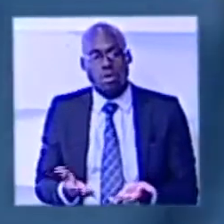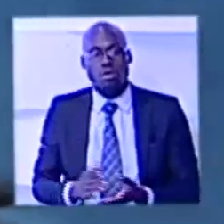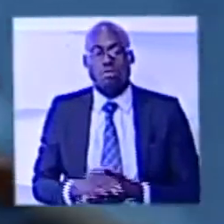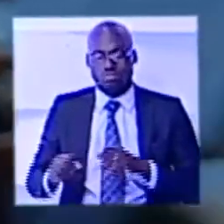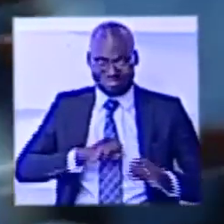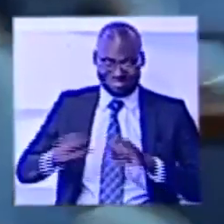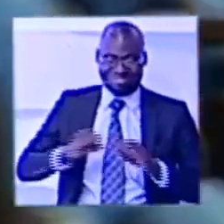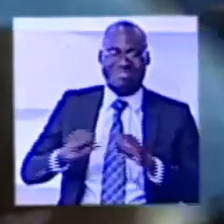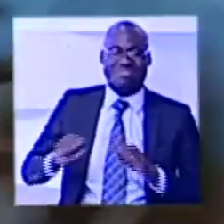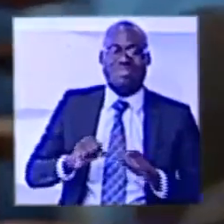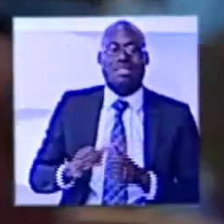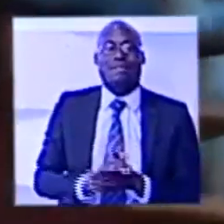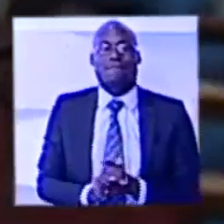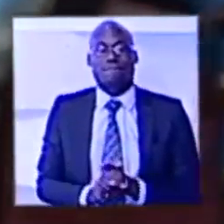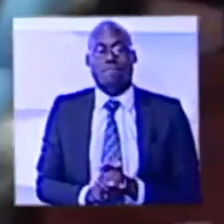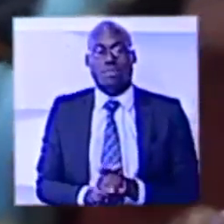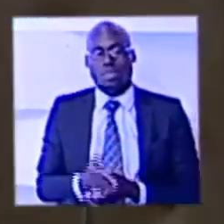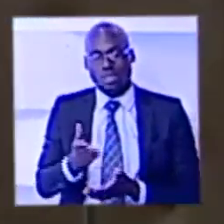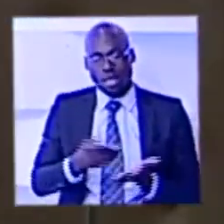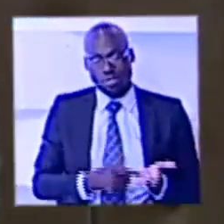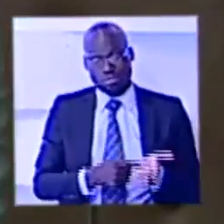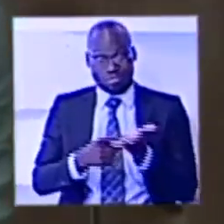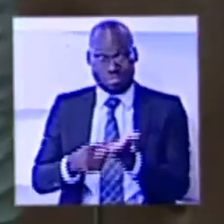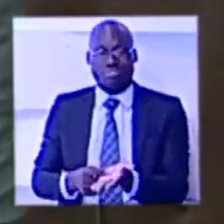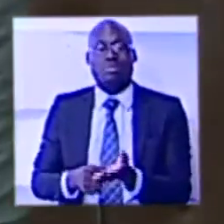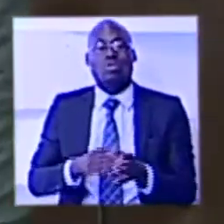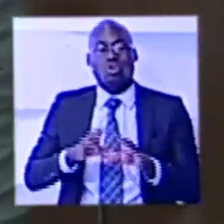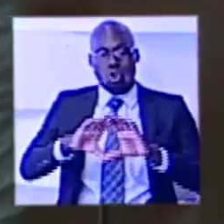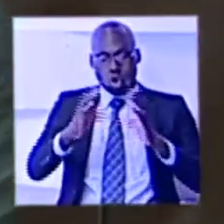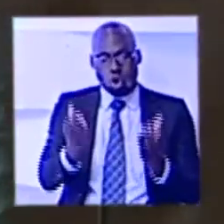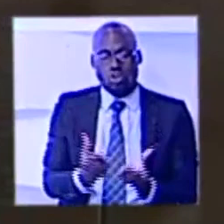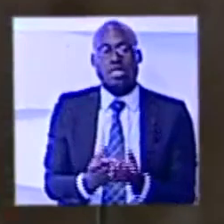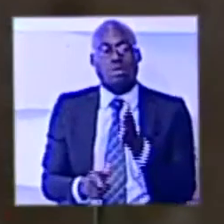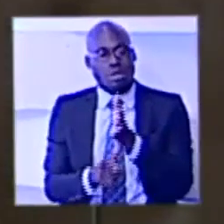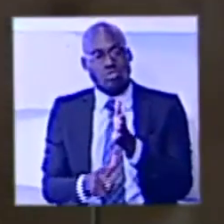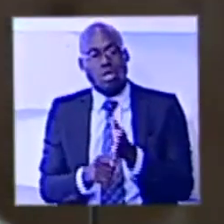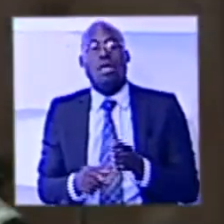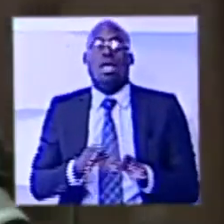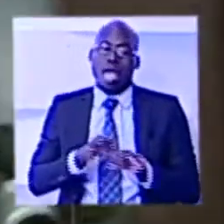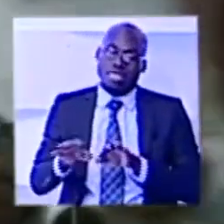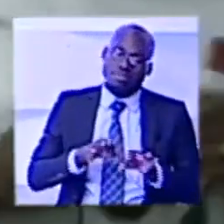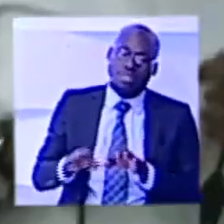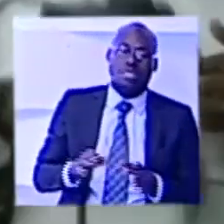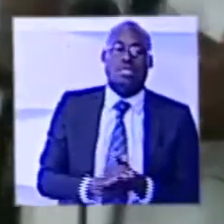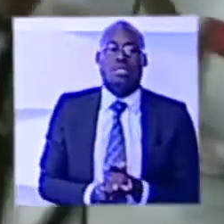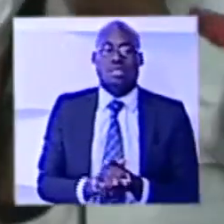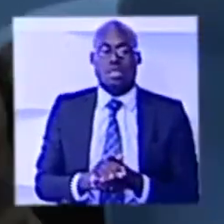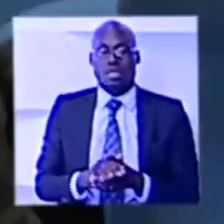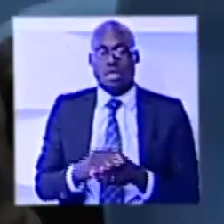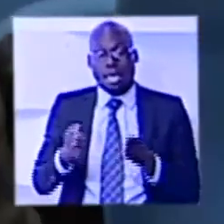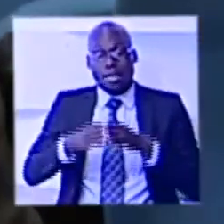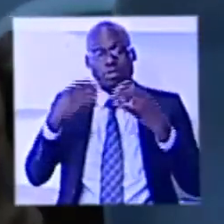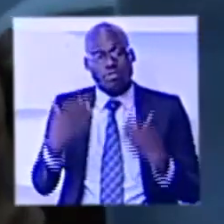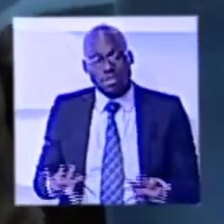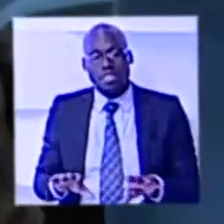d'activité 2019 présenté par le coordonnateur national du projet par intérim. À l'issue de cette réunion, le comité de pilotage a